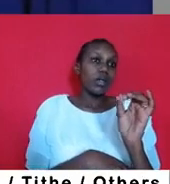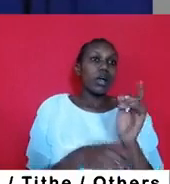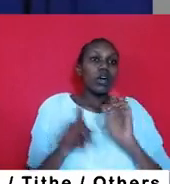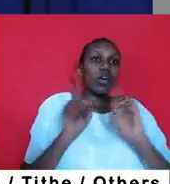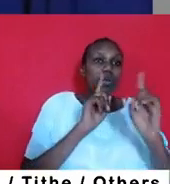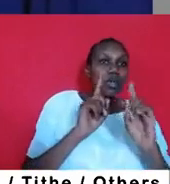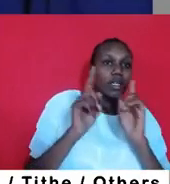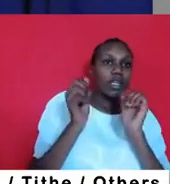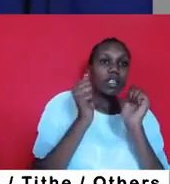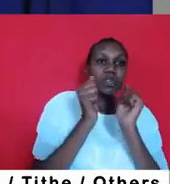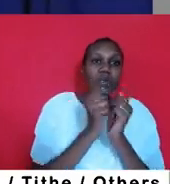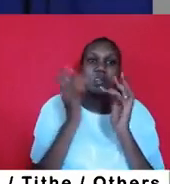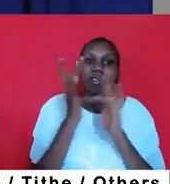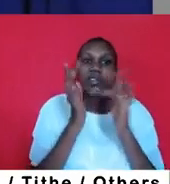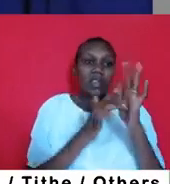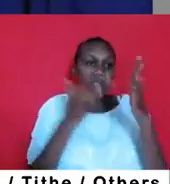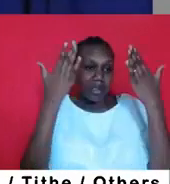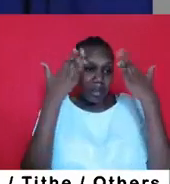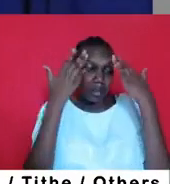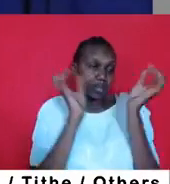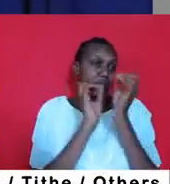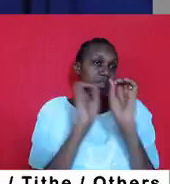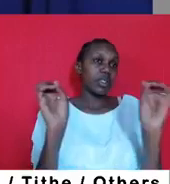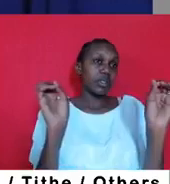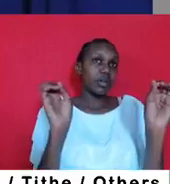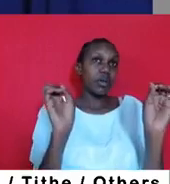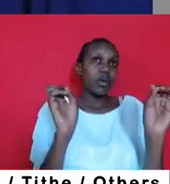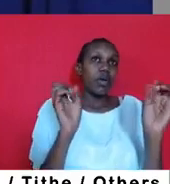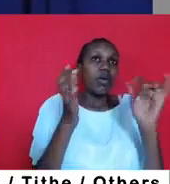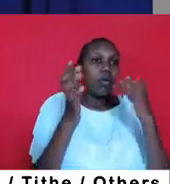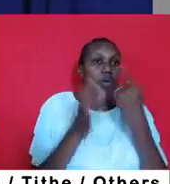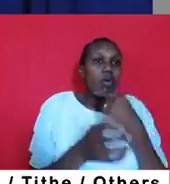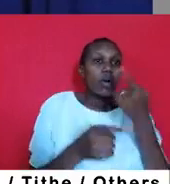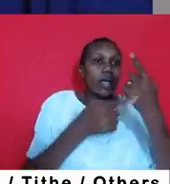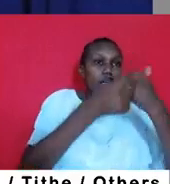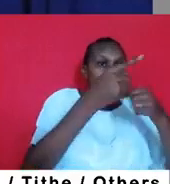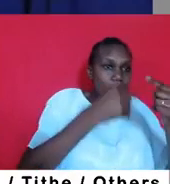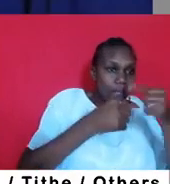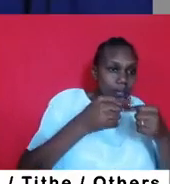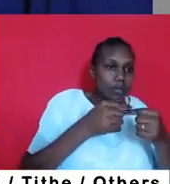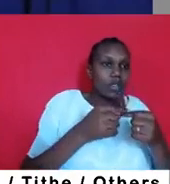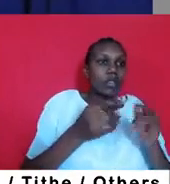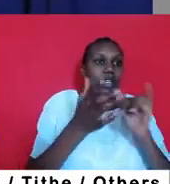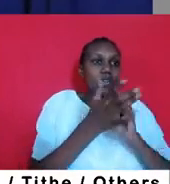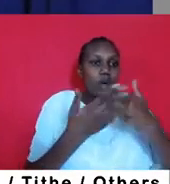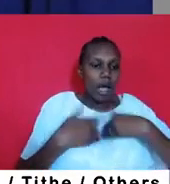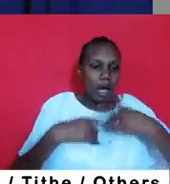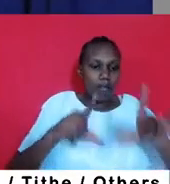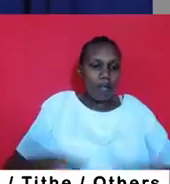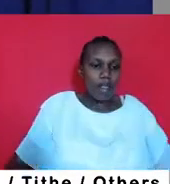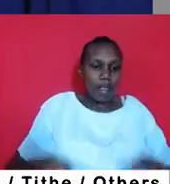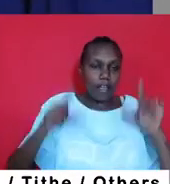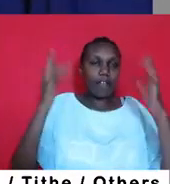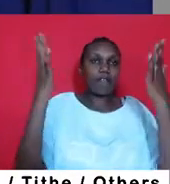anaongea na Yesu ambaye alikuja ndio tupate uzima wa milele.